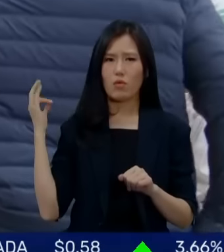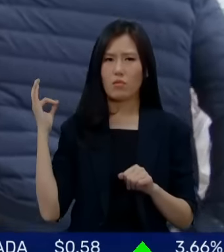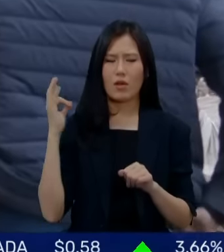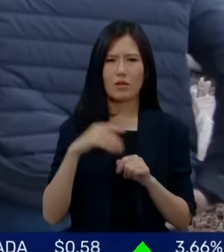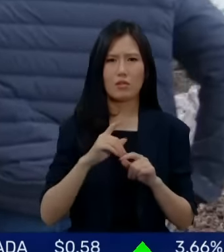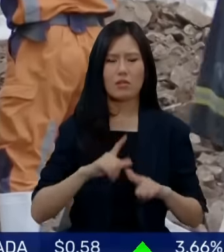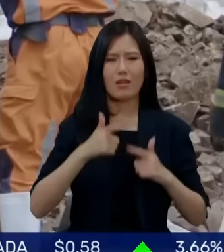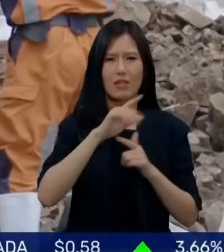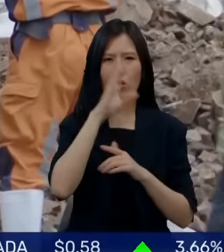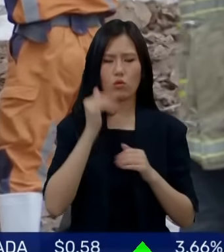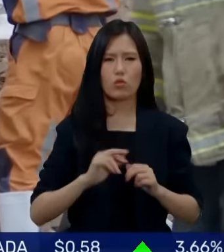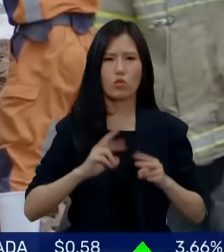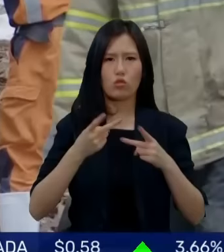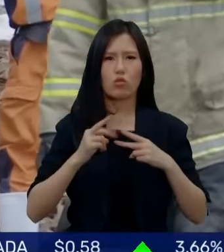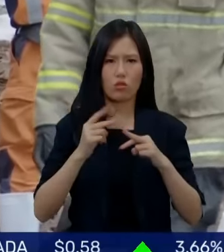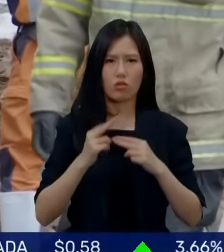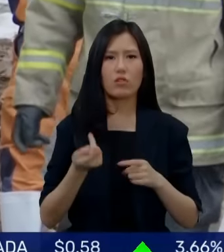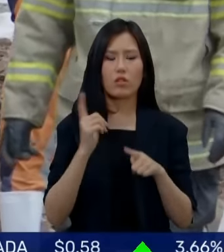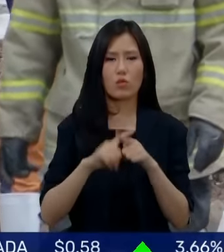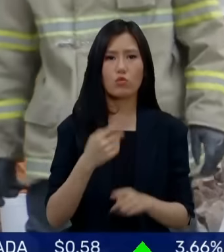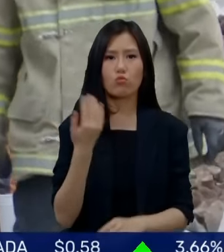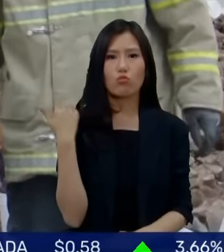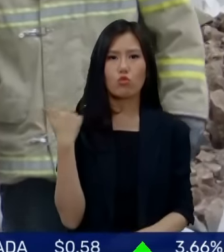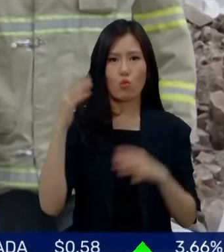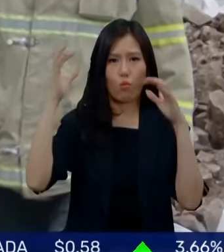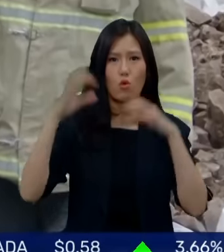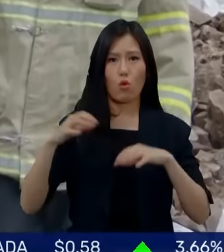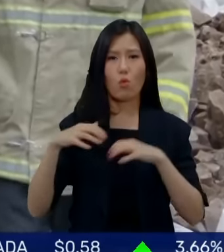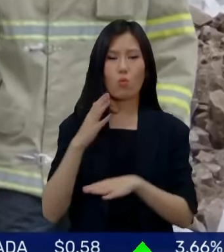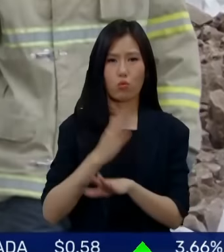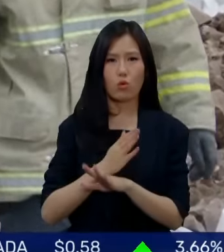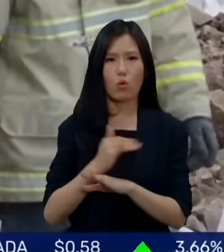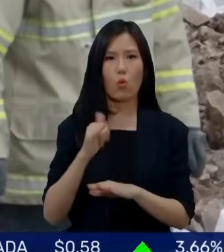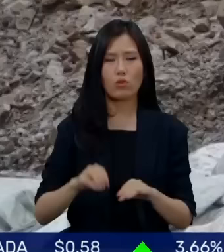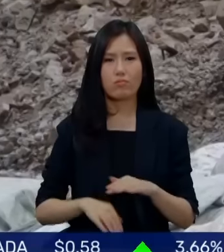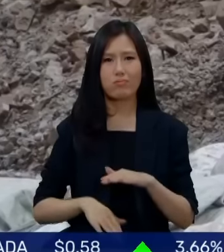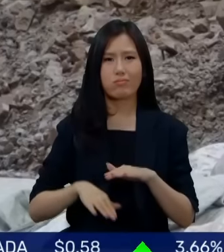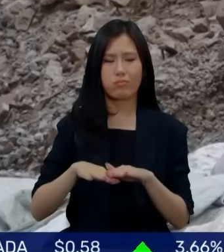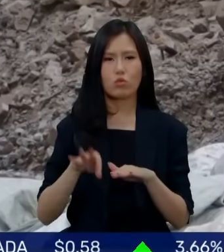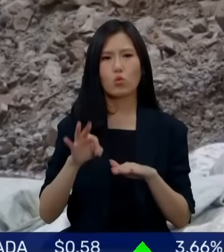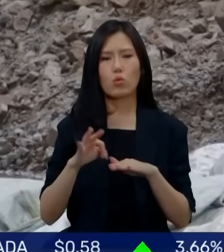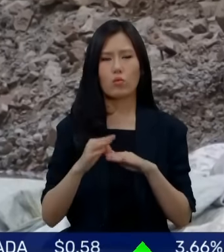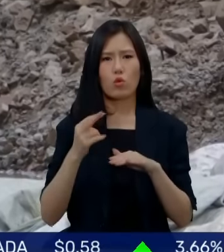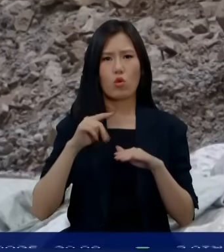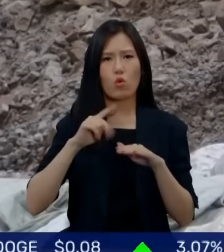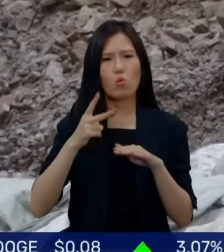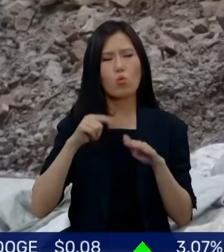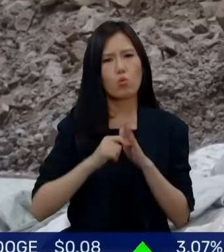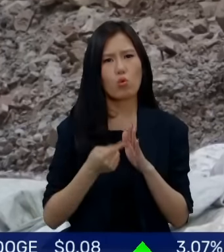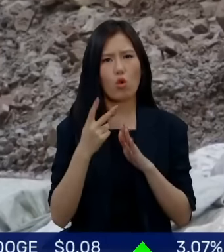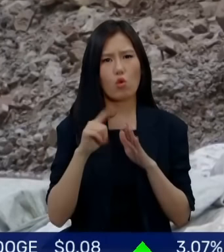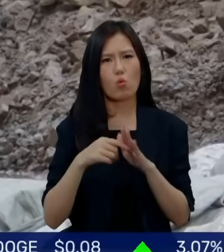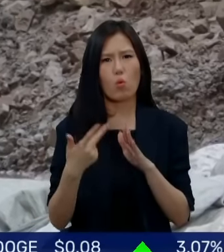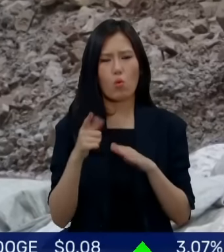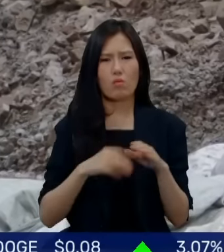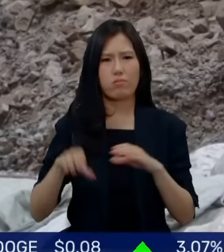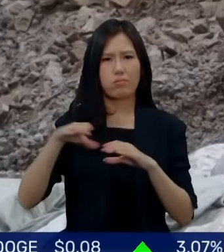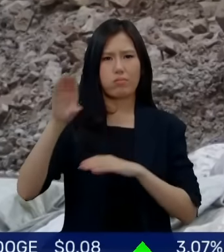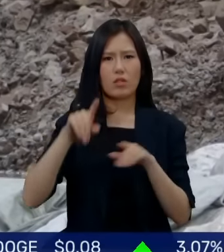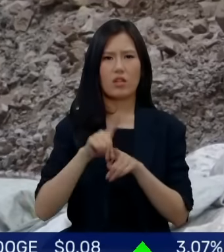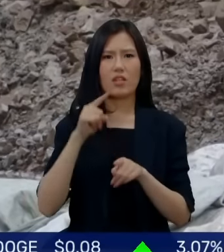хэллээ. Мөн өнгөрсөн зуун орсон их борооны улмаас хөрсний ус олон жилийн дунджаас 2-3 дахин нэмэгдэж 1 метр 15 см болжээ.